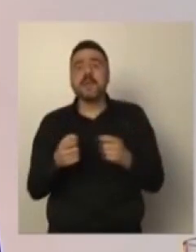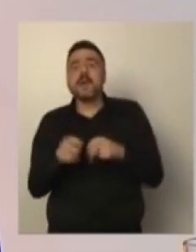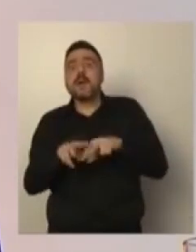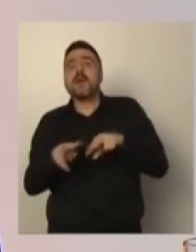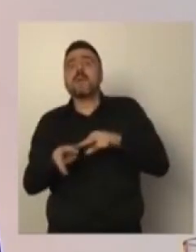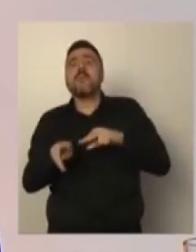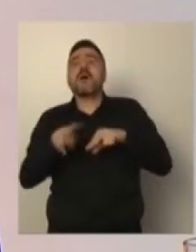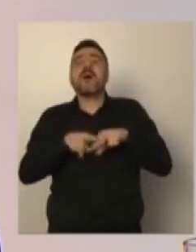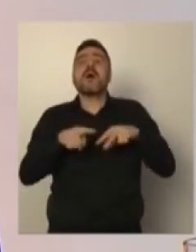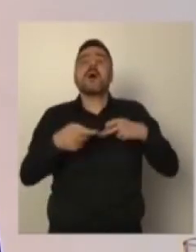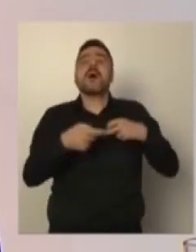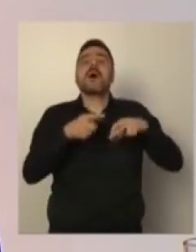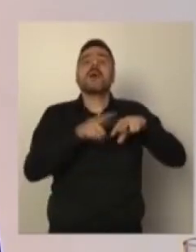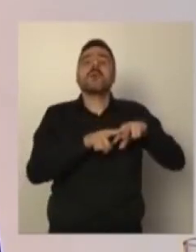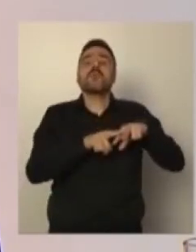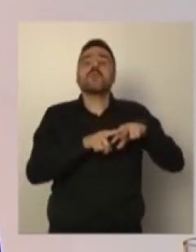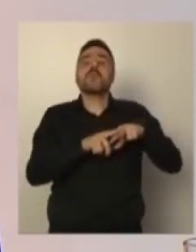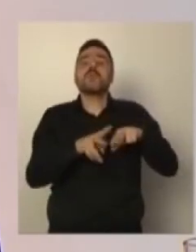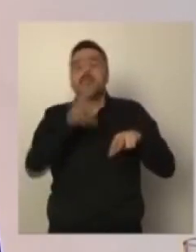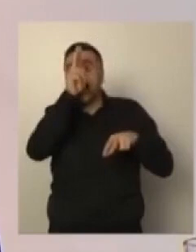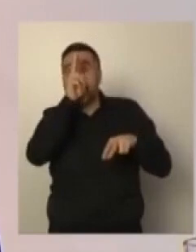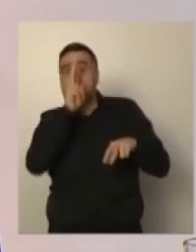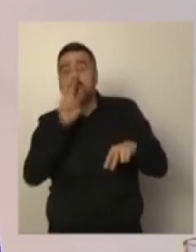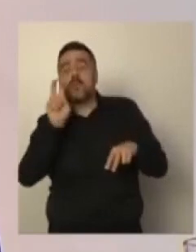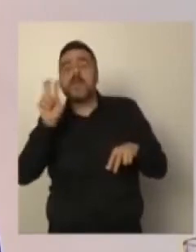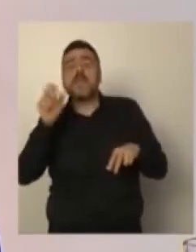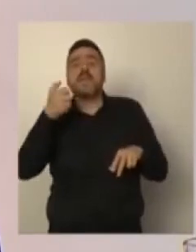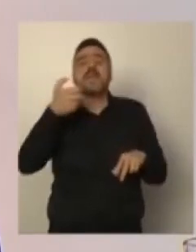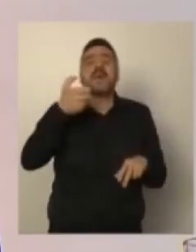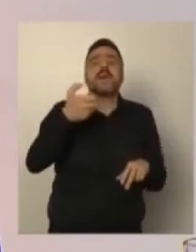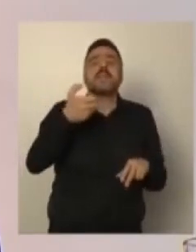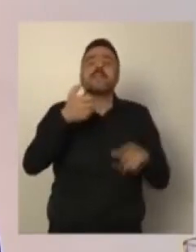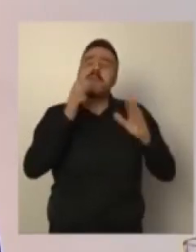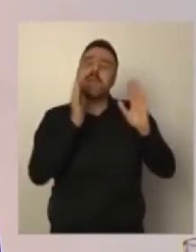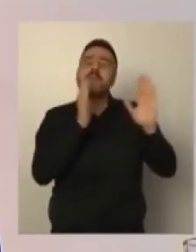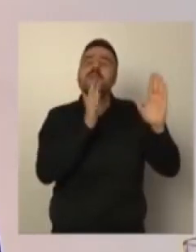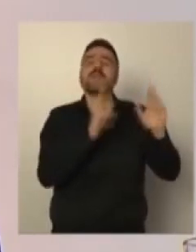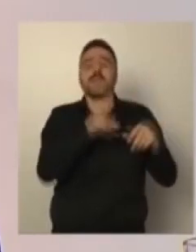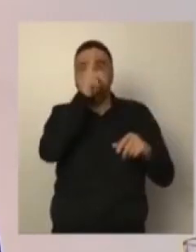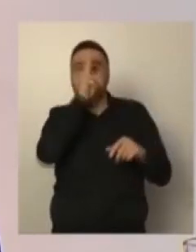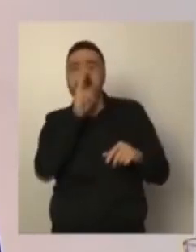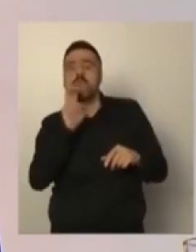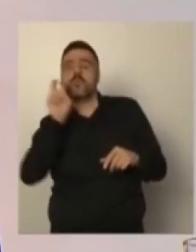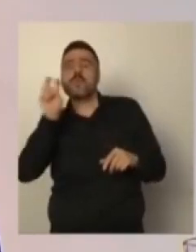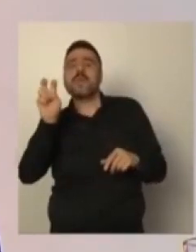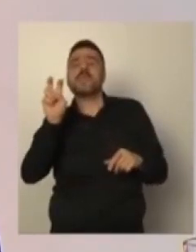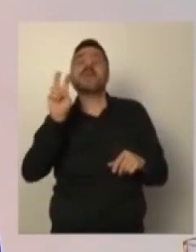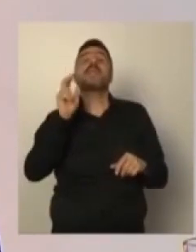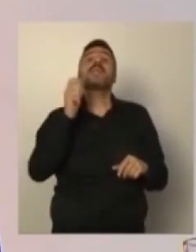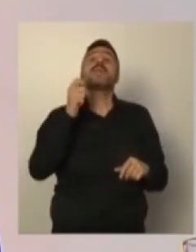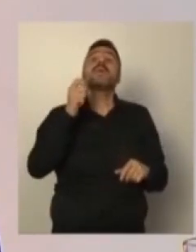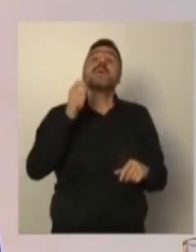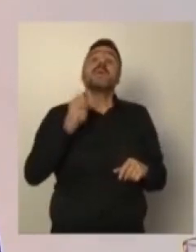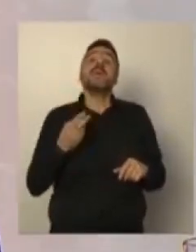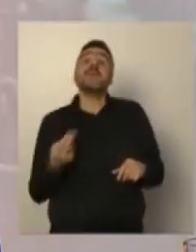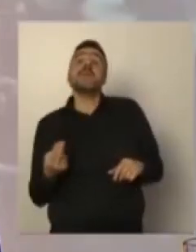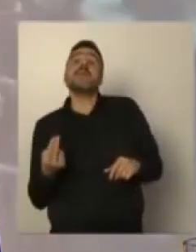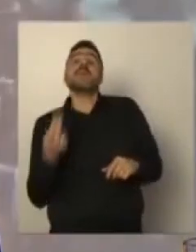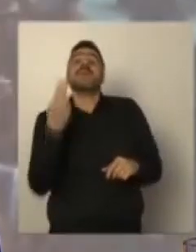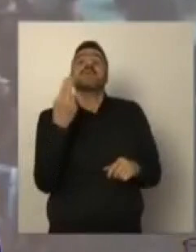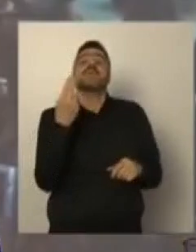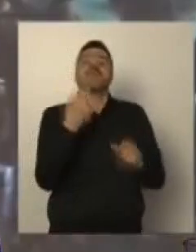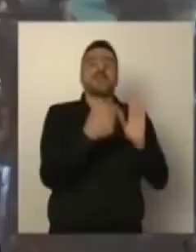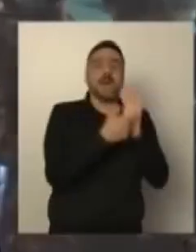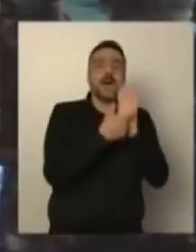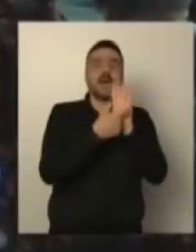suresinin 286. ve devamındaki 287. ayeti kerimesi.